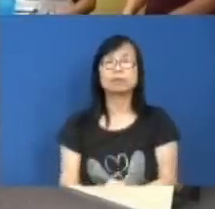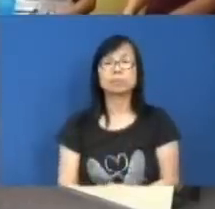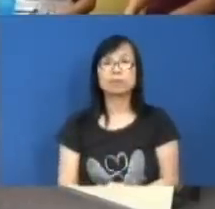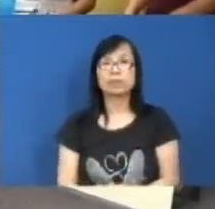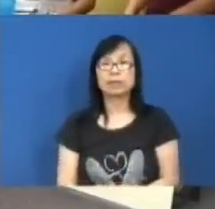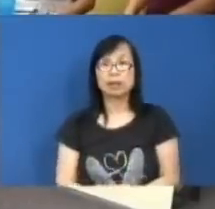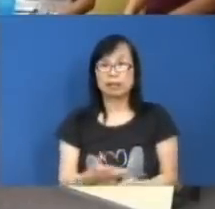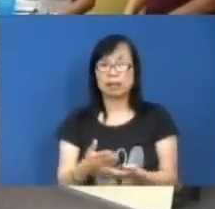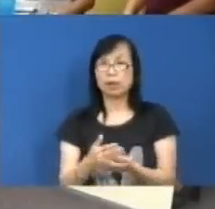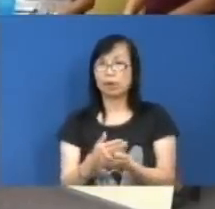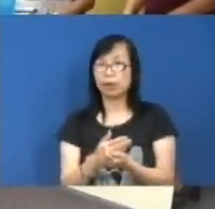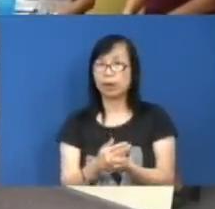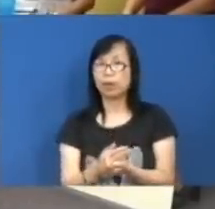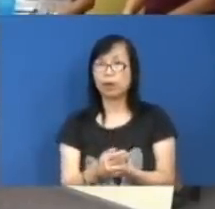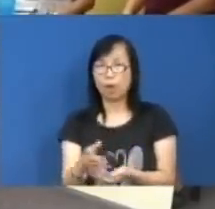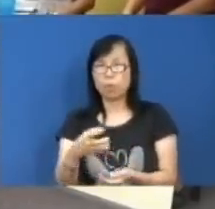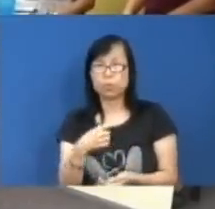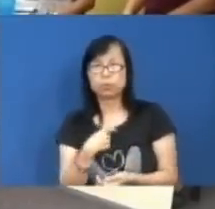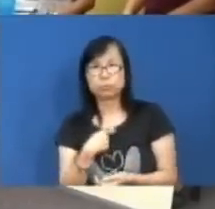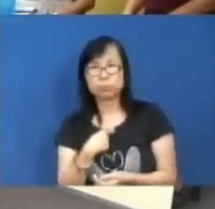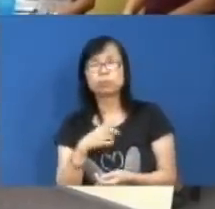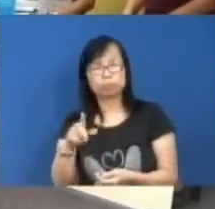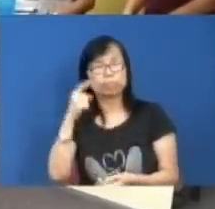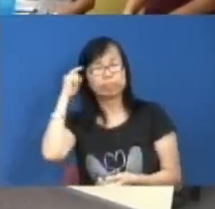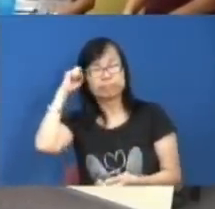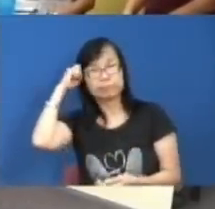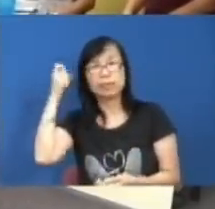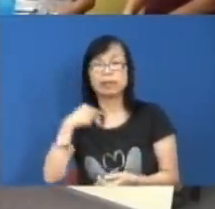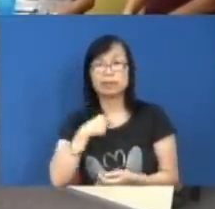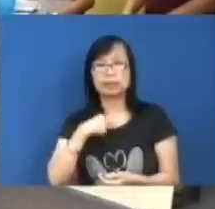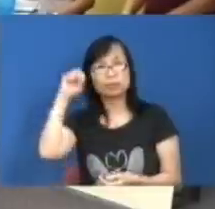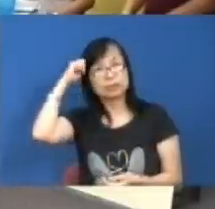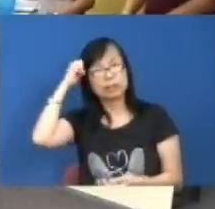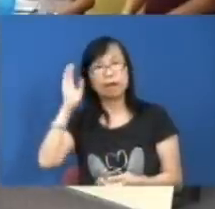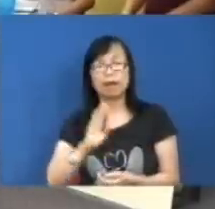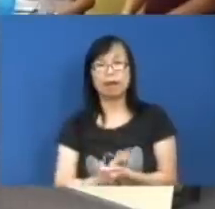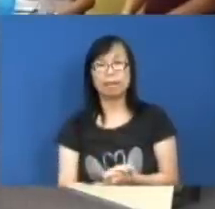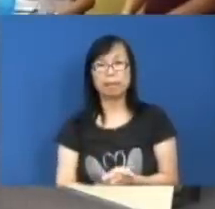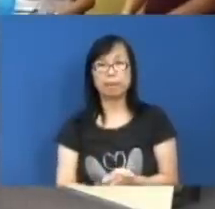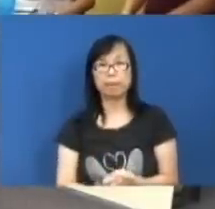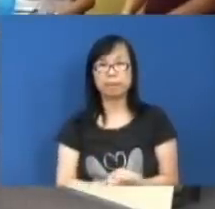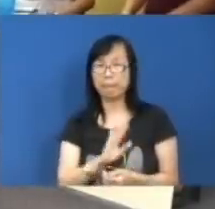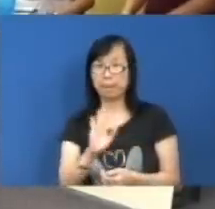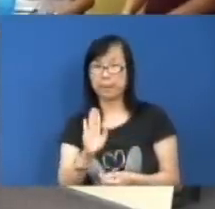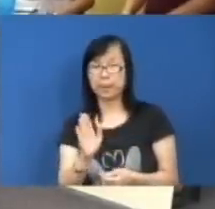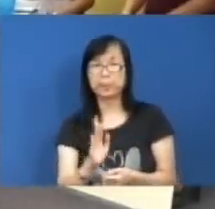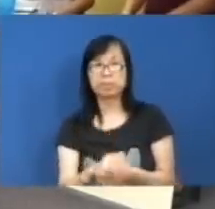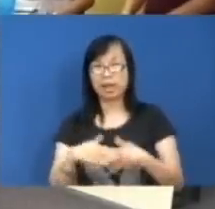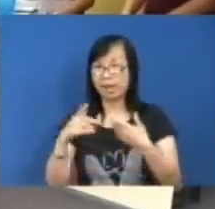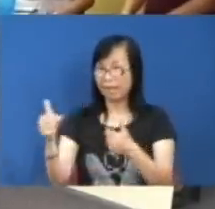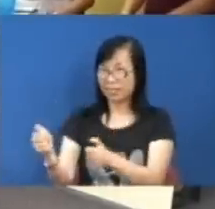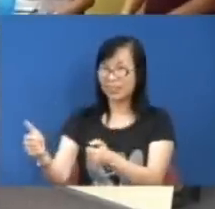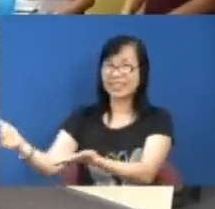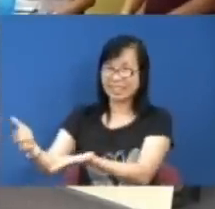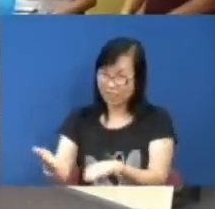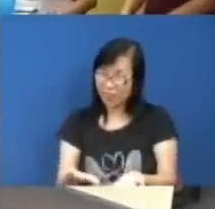係會係去到咁咧，即係都幾可以做一個參考。不過當然啦，我諗嗱就唔係話我哋即係今日多謝 Michelle 你上